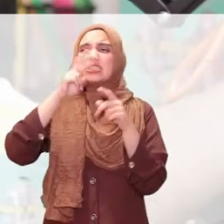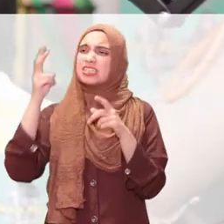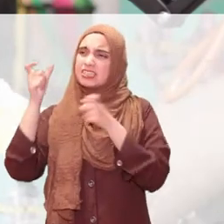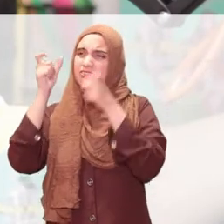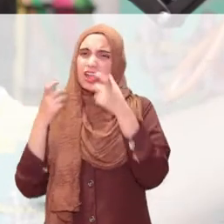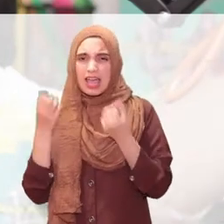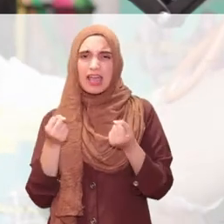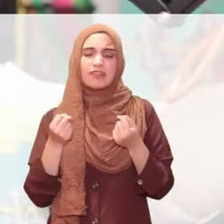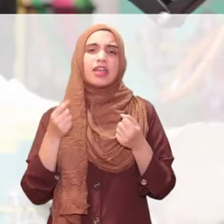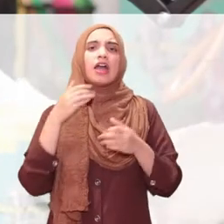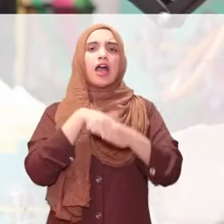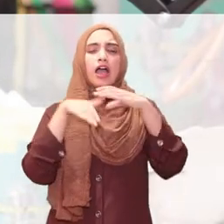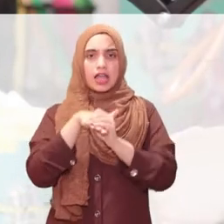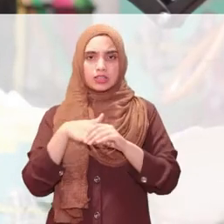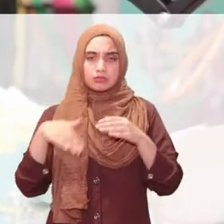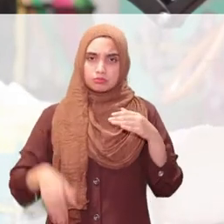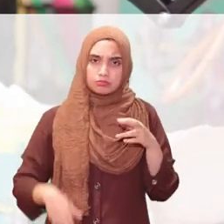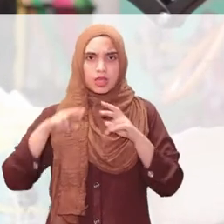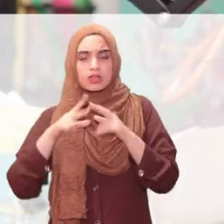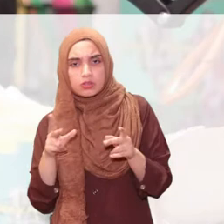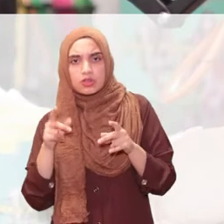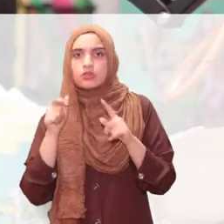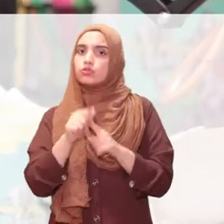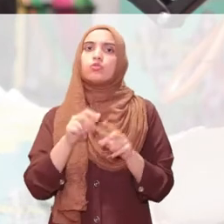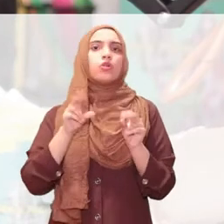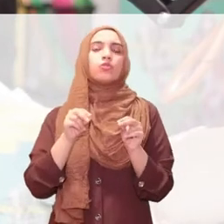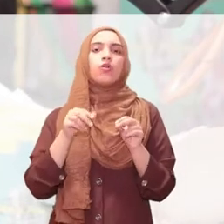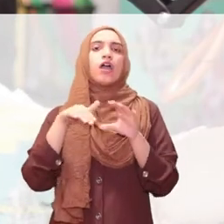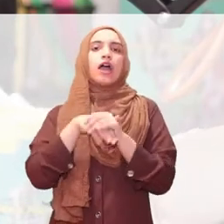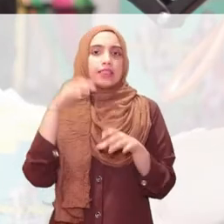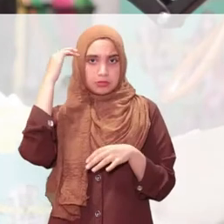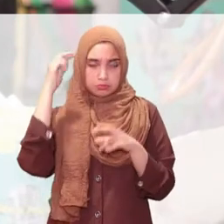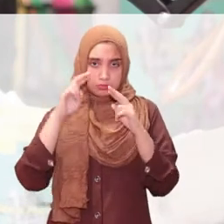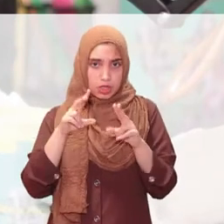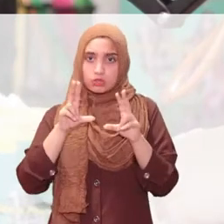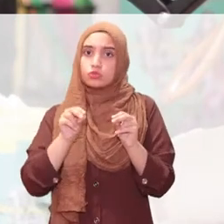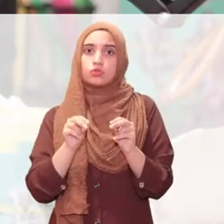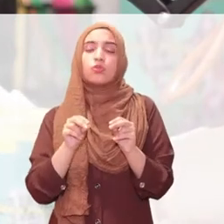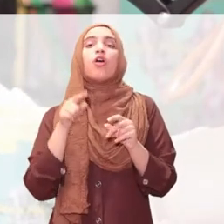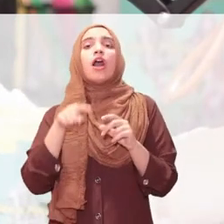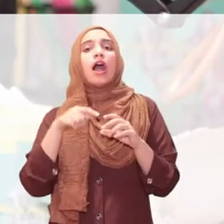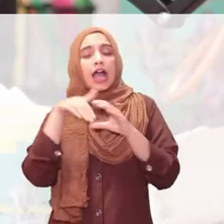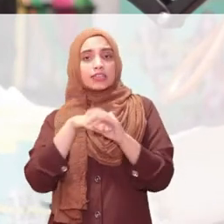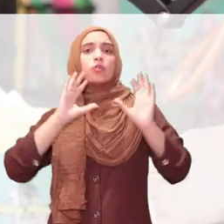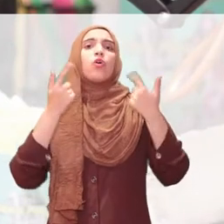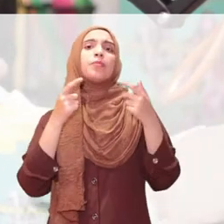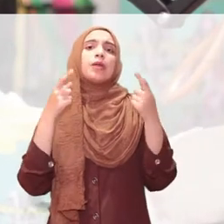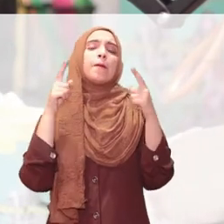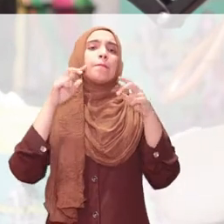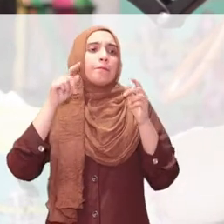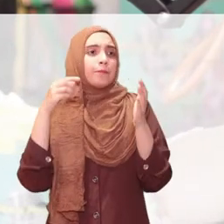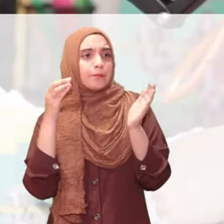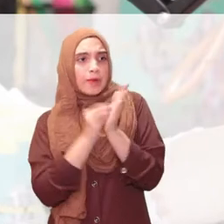हेर माइंड भी एक टारगेट कैन रॉबिंसन इज द एजुकेशन ही से समथिंग सिमिलर भी बर्ड्स डोंट लाइक किलो अफीम व डोडा